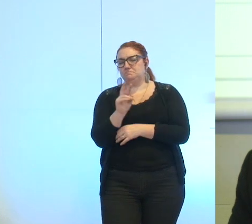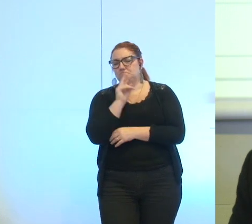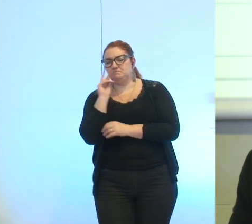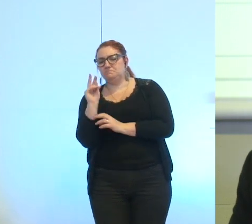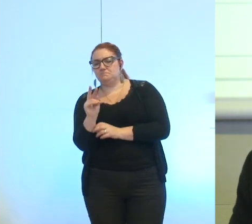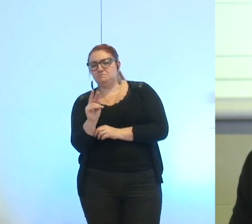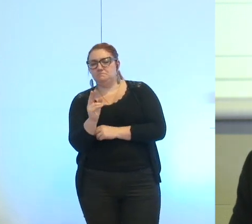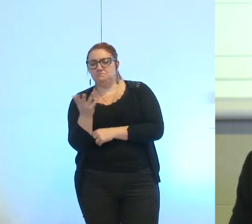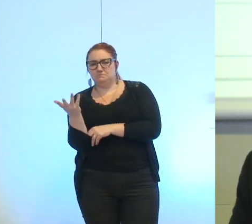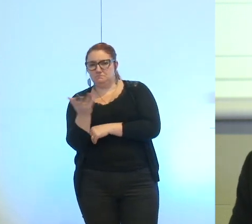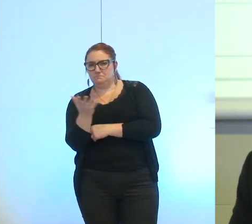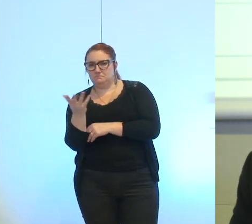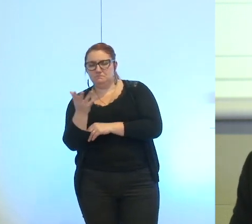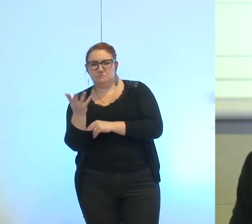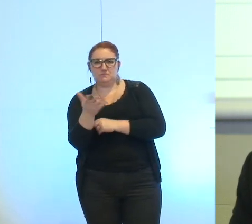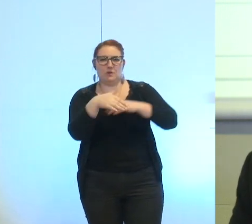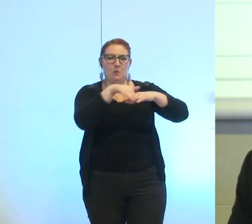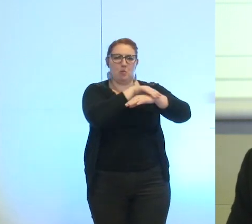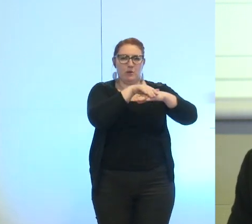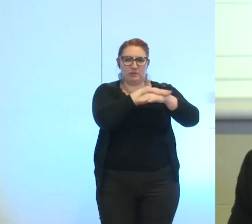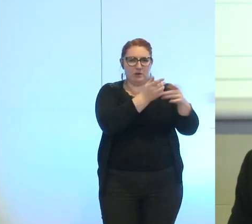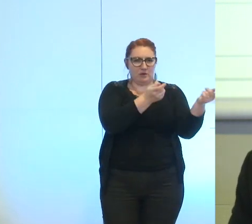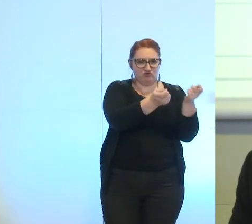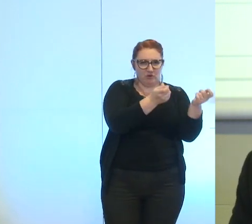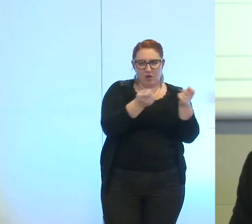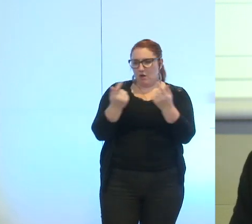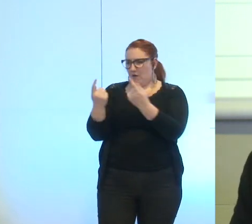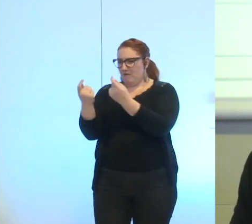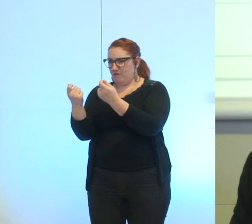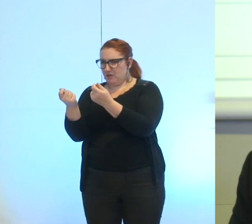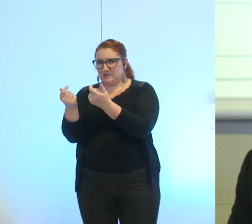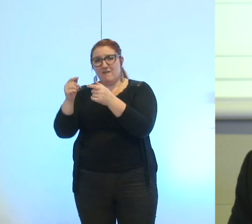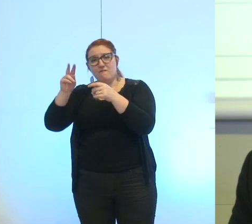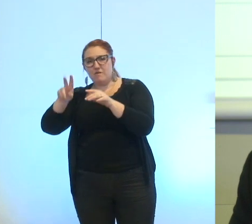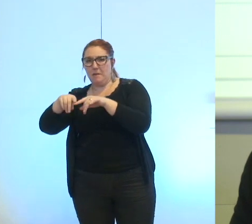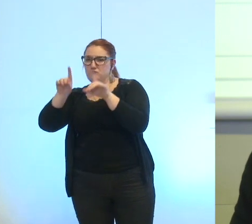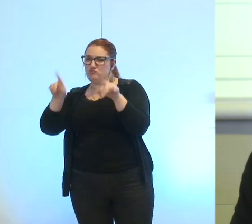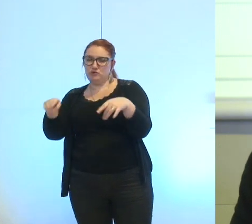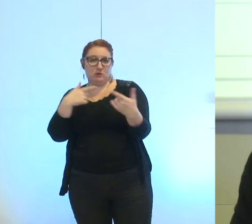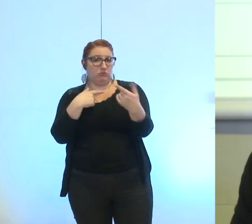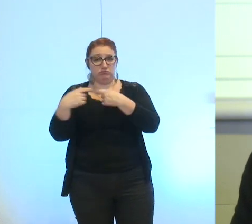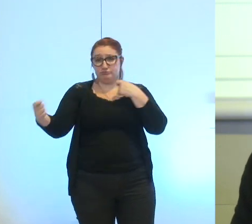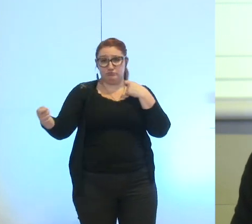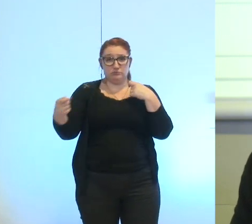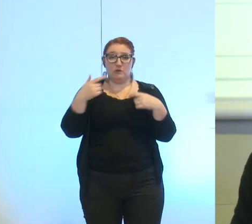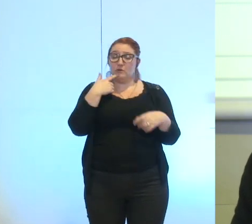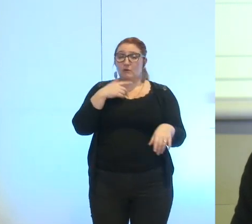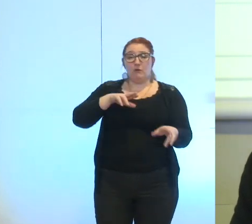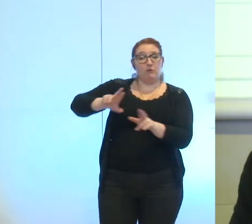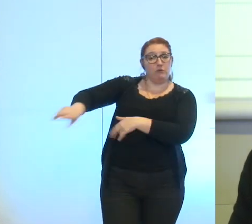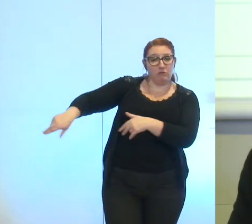à une déconnexion totale entre les politiques menées et les moyens financiers de la ville faisant fi des contraintes